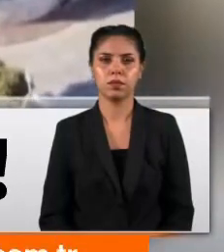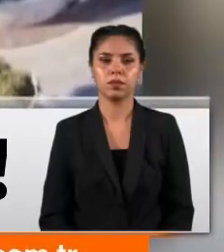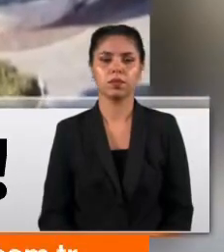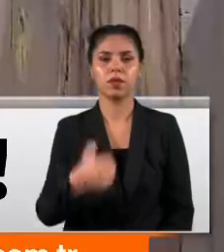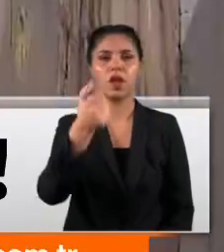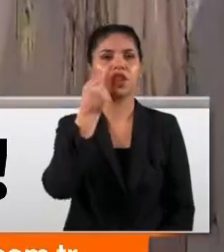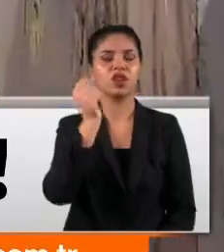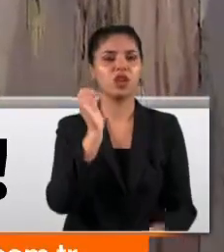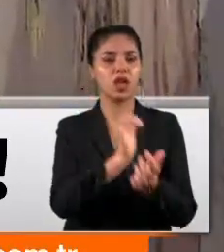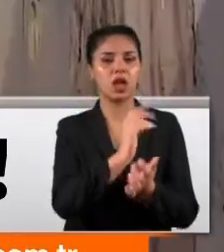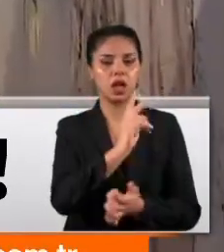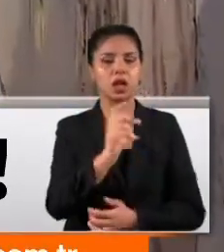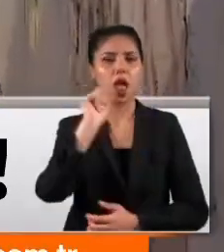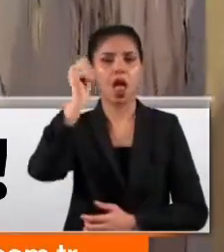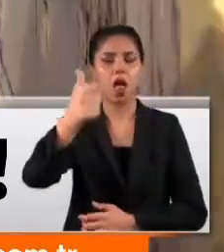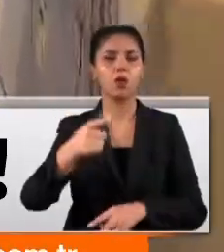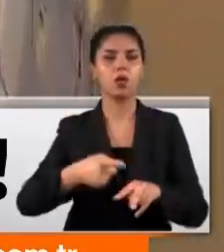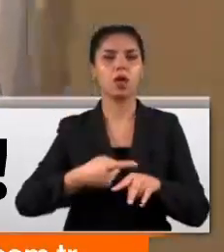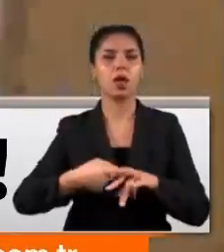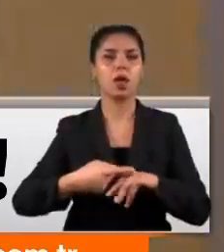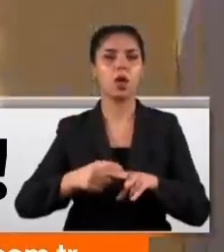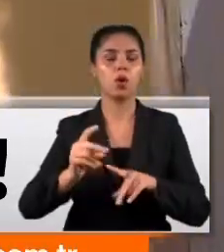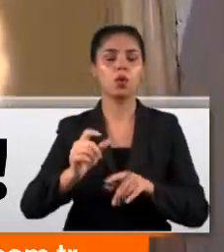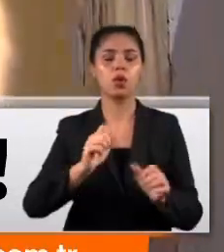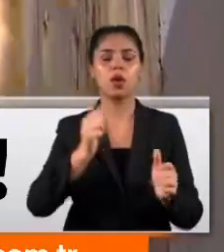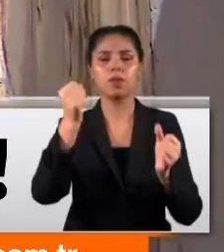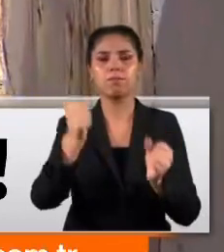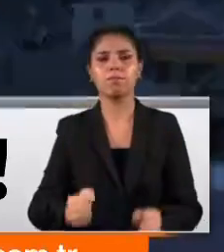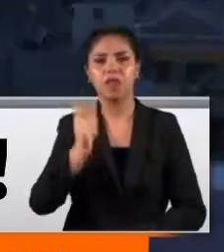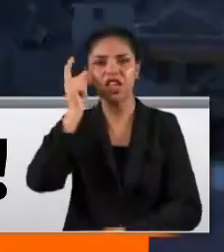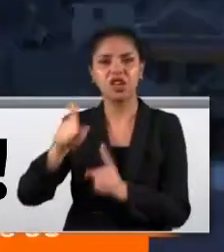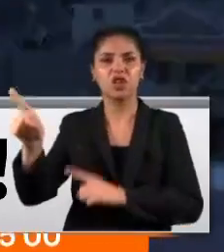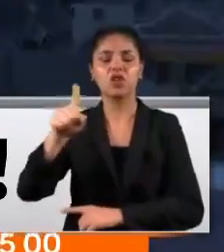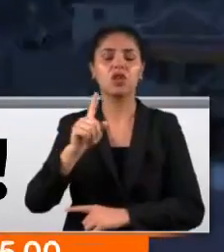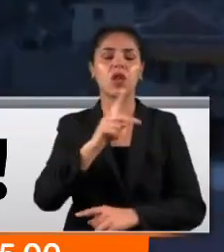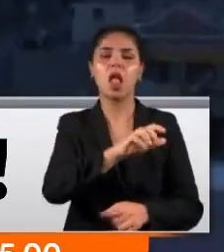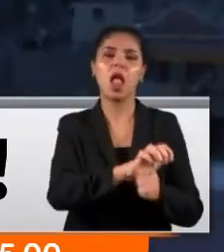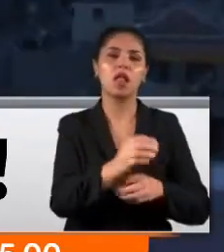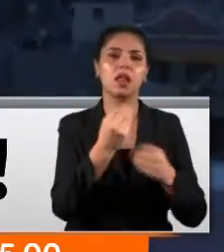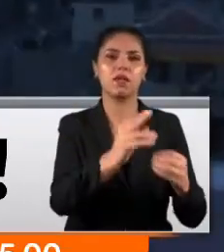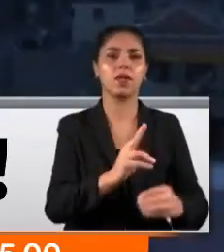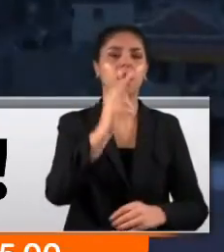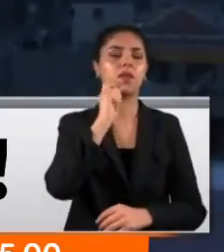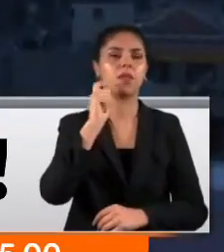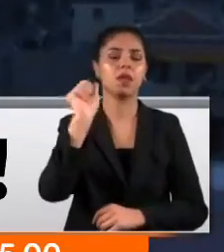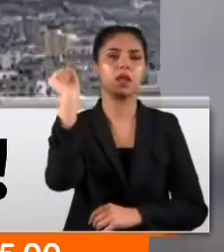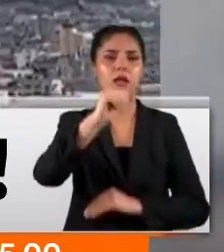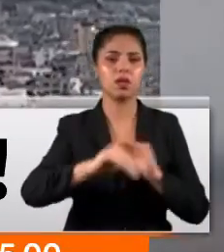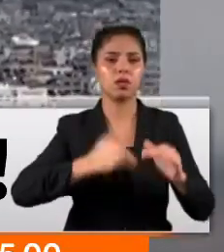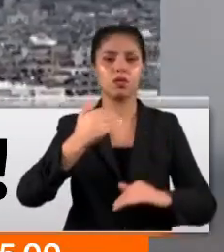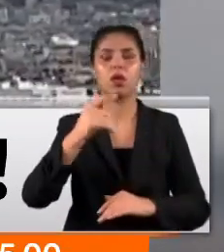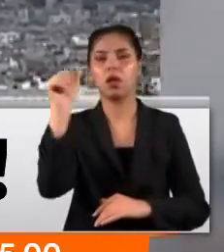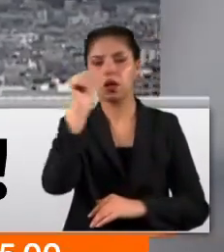6 kişilik Garip ailesi her gün Yahudi yerleşimciler tarafından zulme uğruyor. 7 Ekim'deki saldırı sonrası gazla,